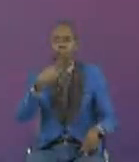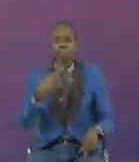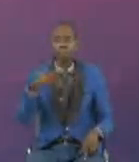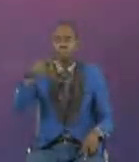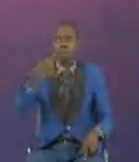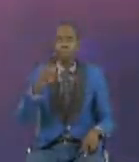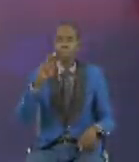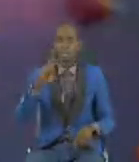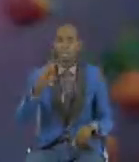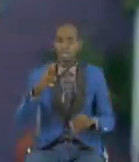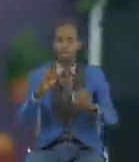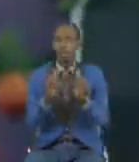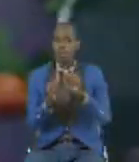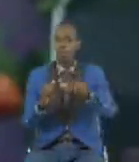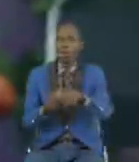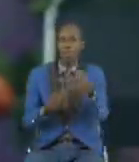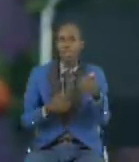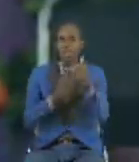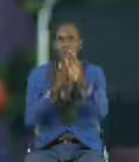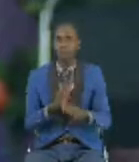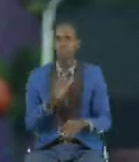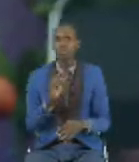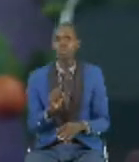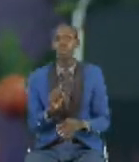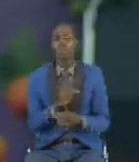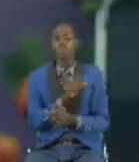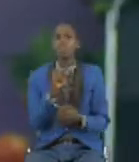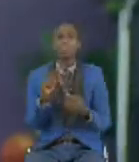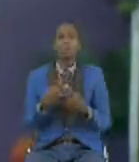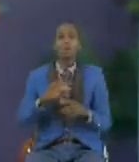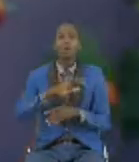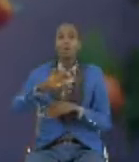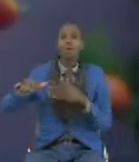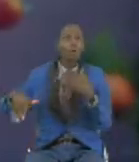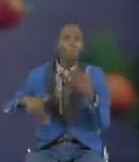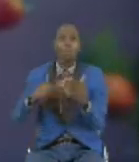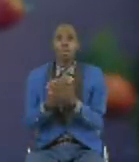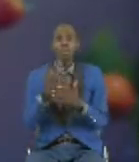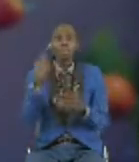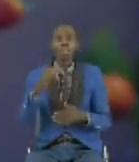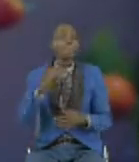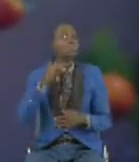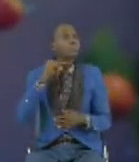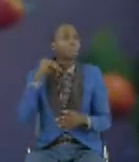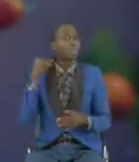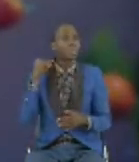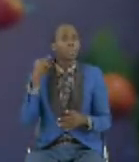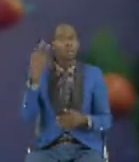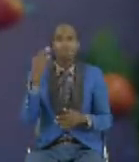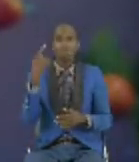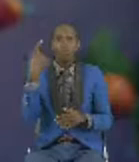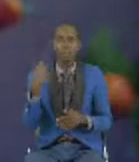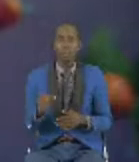Pierre et les autres apôtres. Quand tous les ministres de